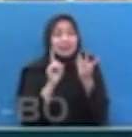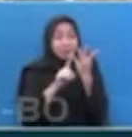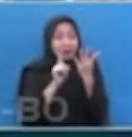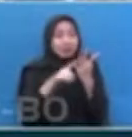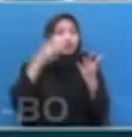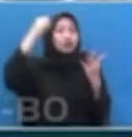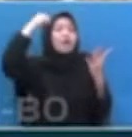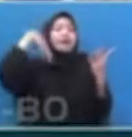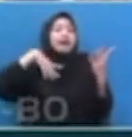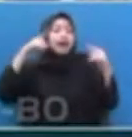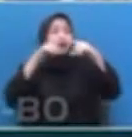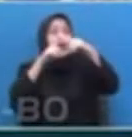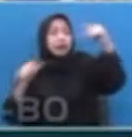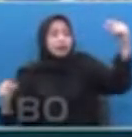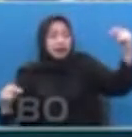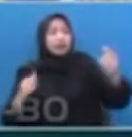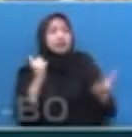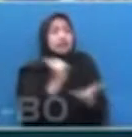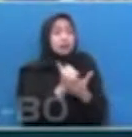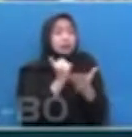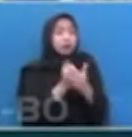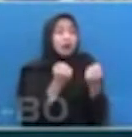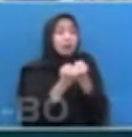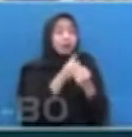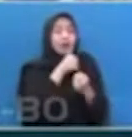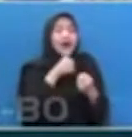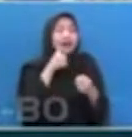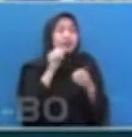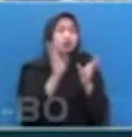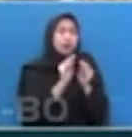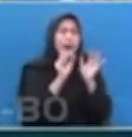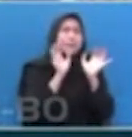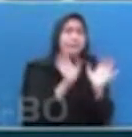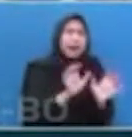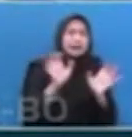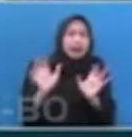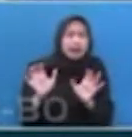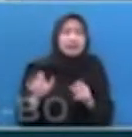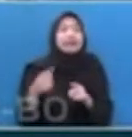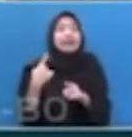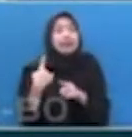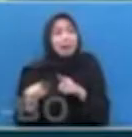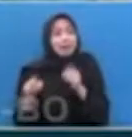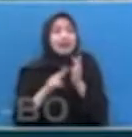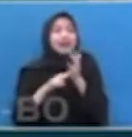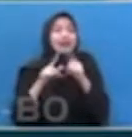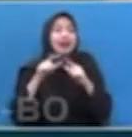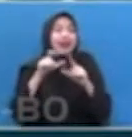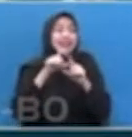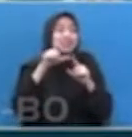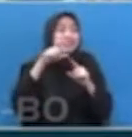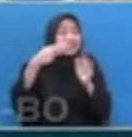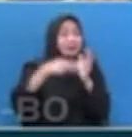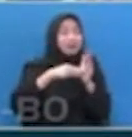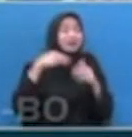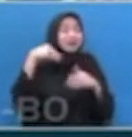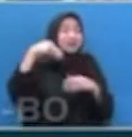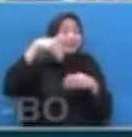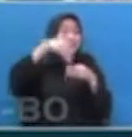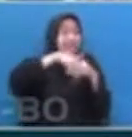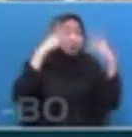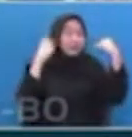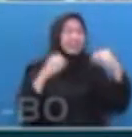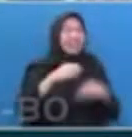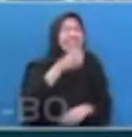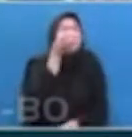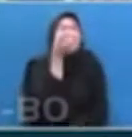Pilkada DKI 2017 lalu. Maka kata Burhanuddin Muhtadi, dengan waktu yang panjang ini hingga pemilu 2024, ada dua